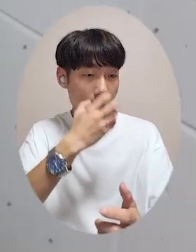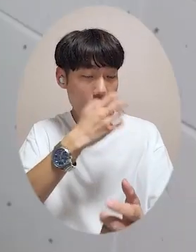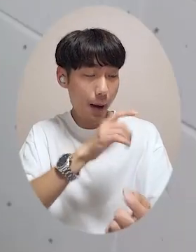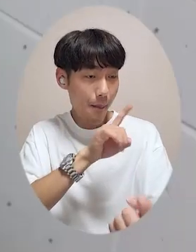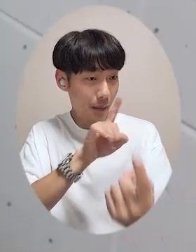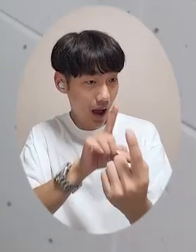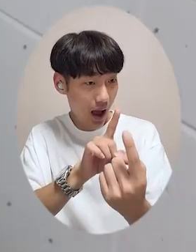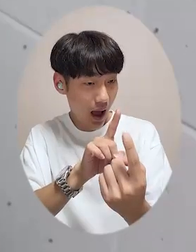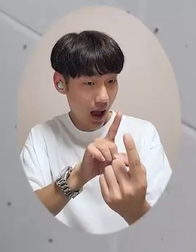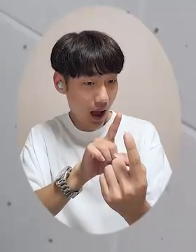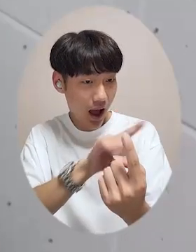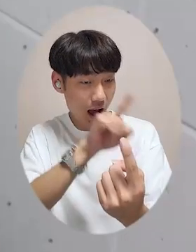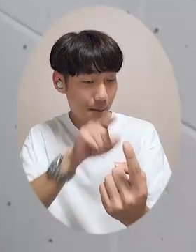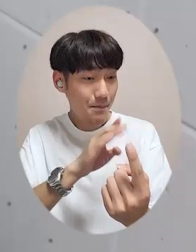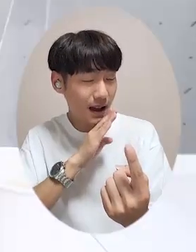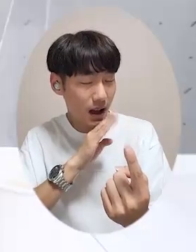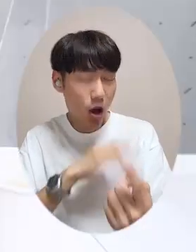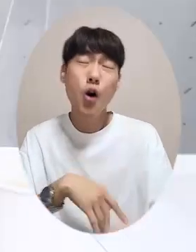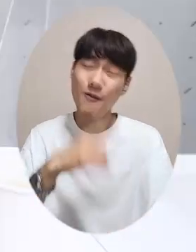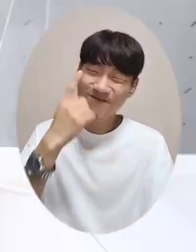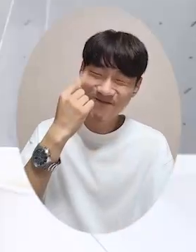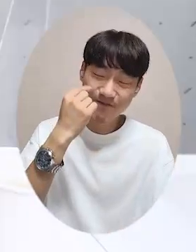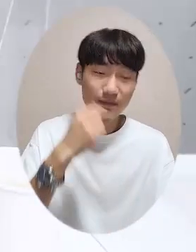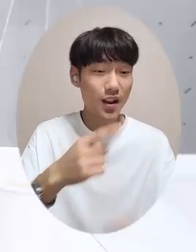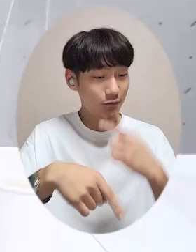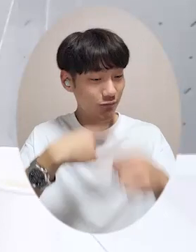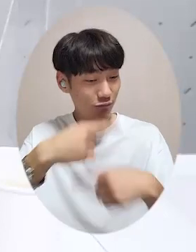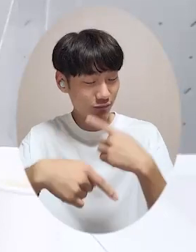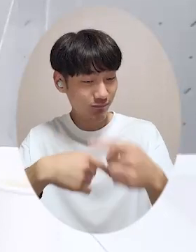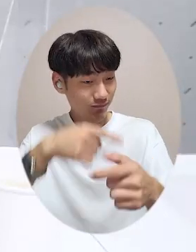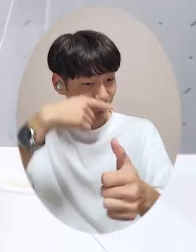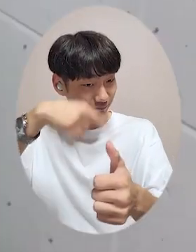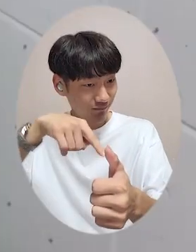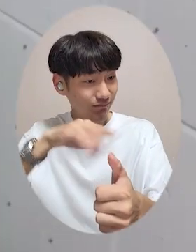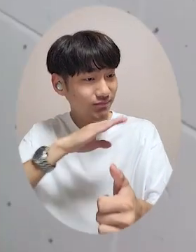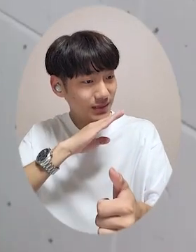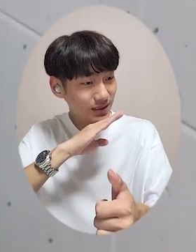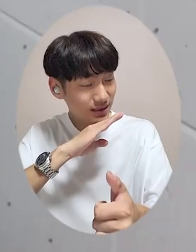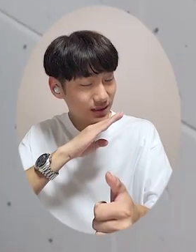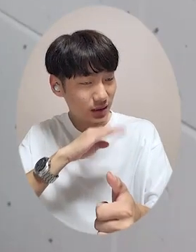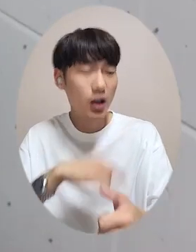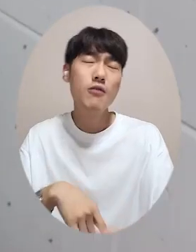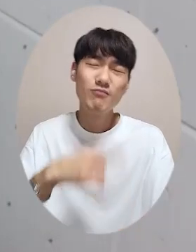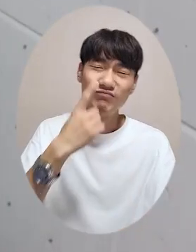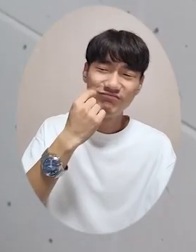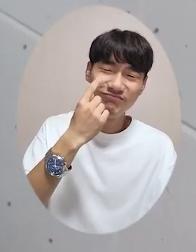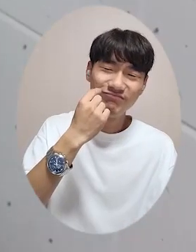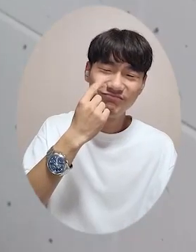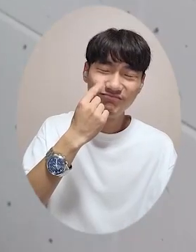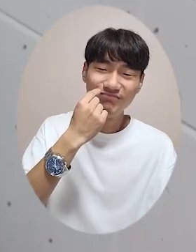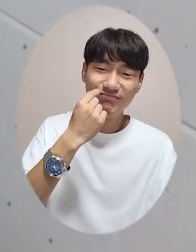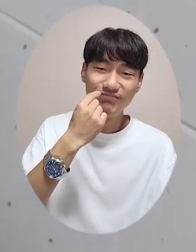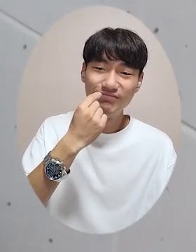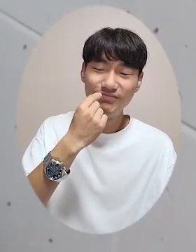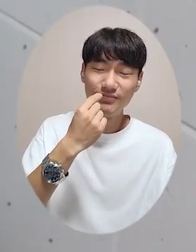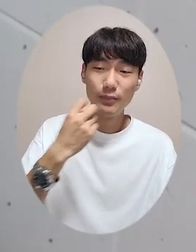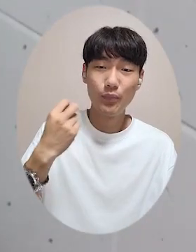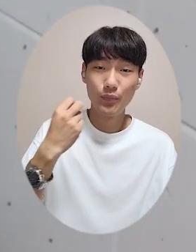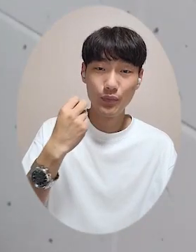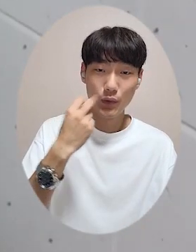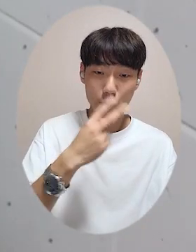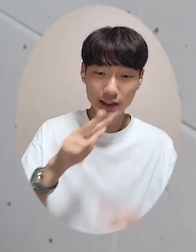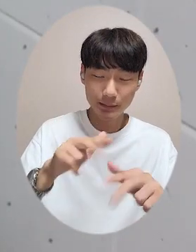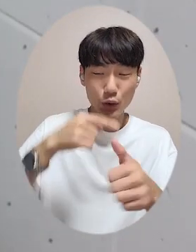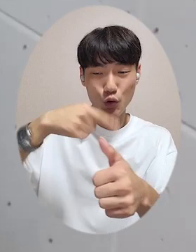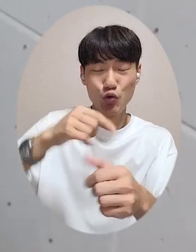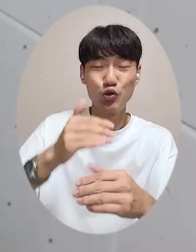상대로 네, 청인들 상대로 했습니다. 간단한 수어를 알려주는 그런 교육인 거예요? 네, 그런 것도 있고 이제 저는 이제